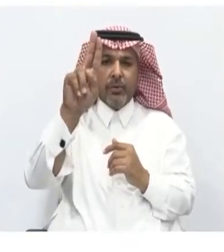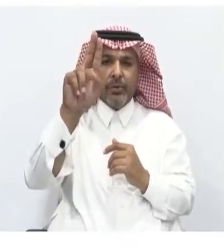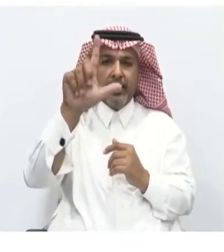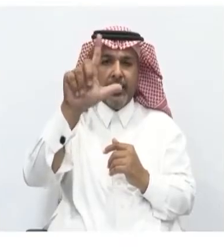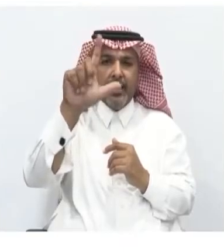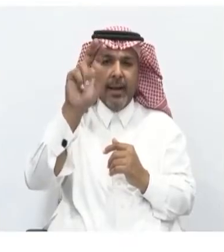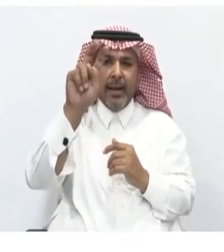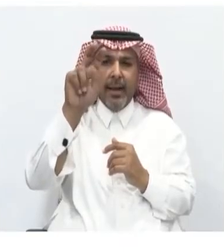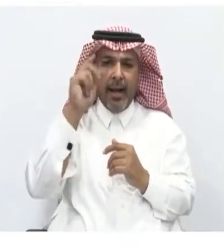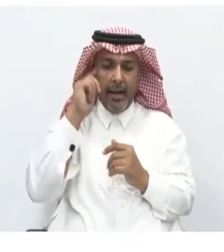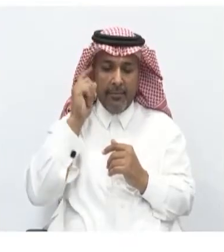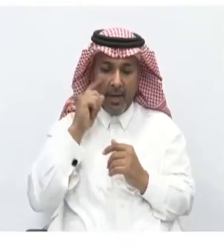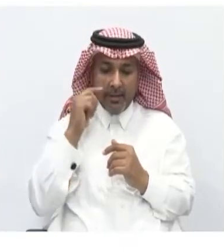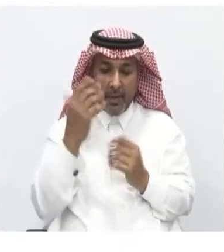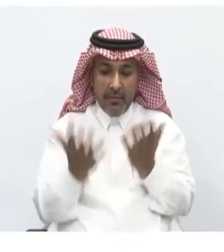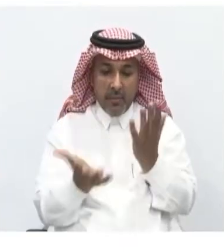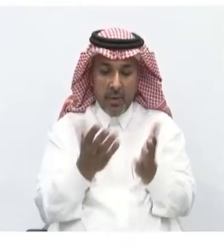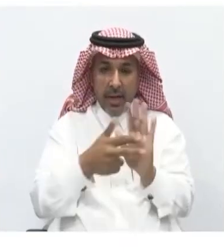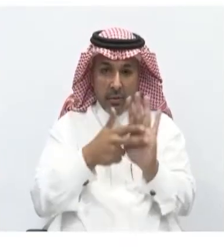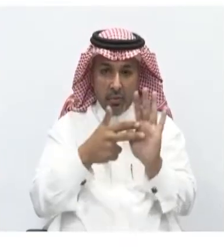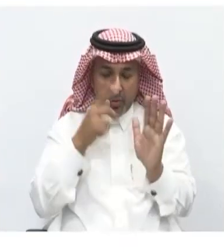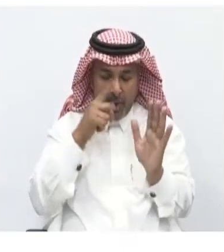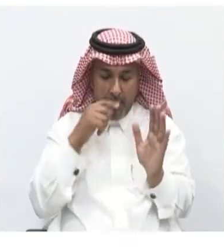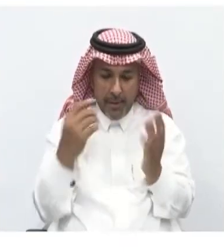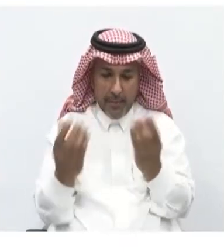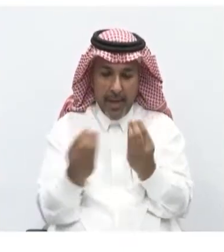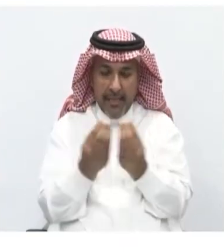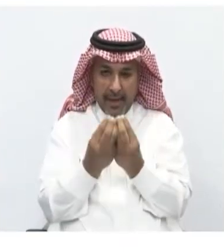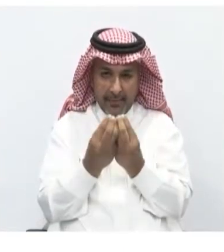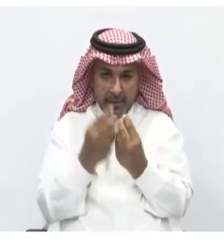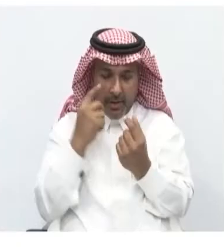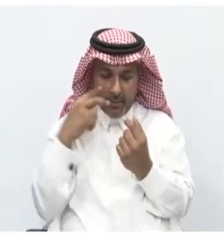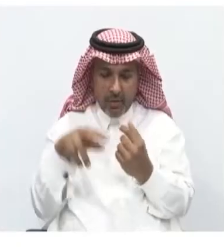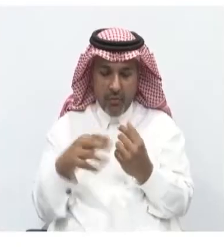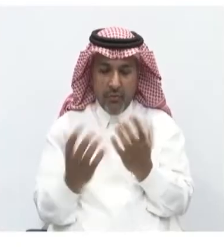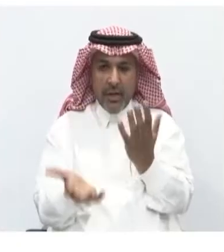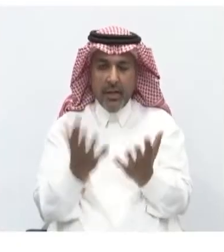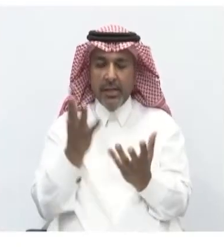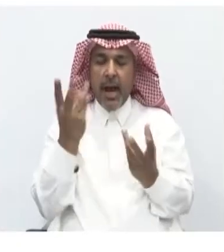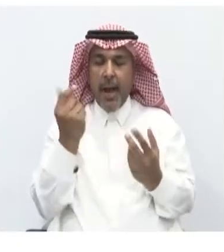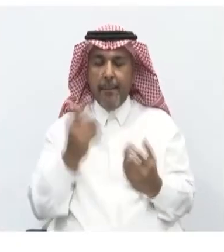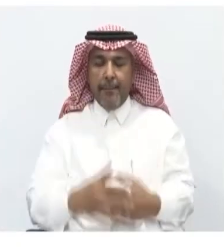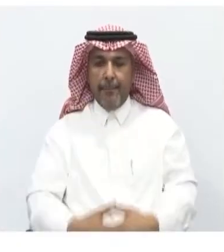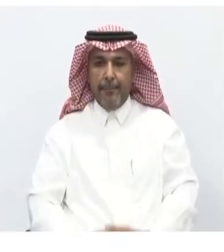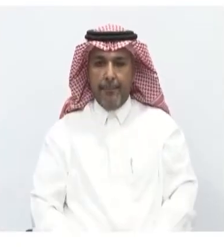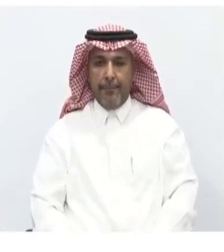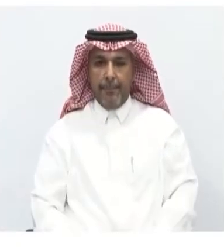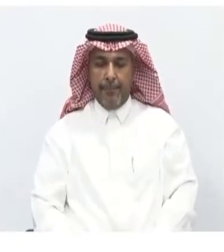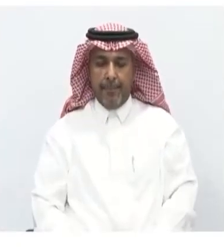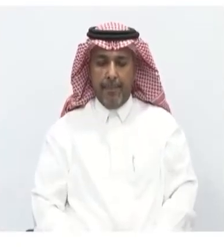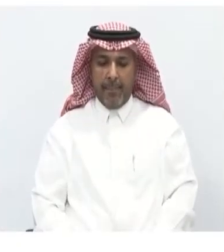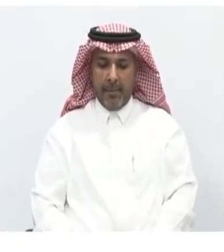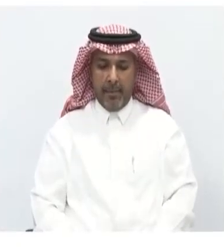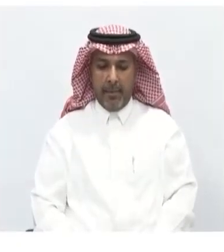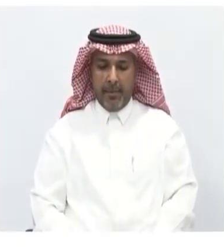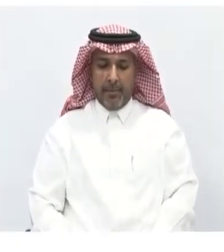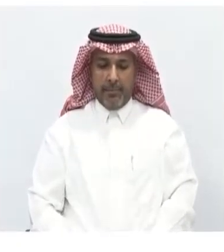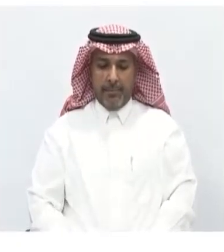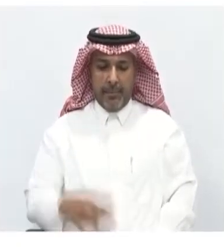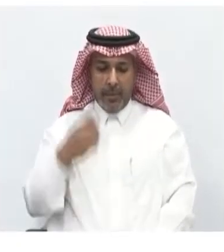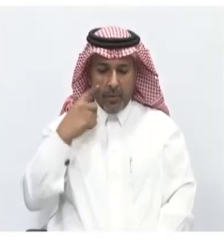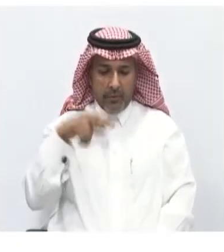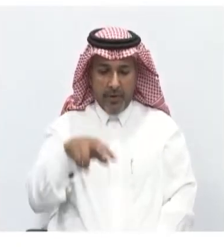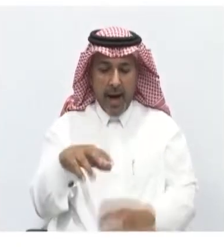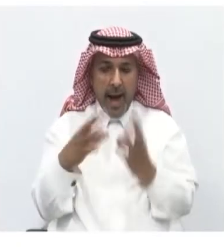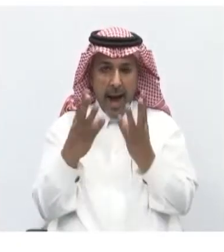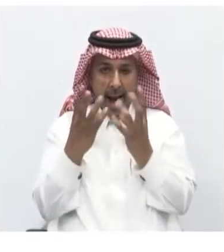تتساوى فيه كميه المواد الناتجه الناتجه اي عند نهايه التفاعل الكيميائي مع